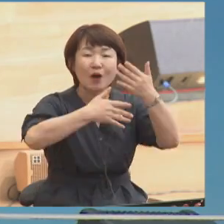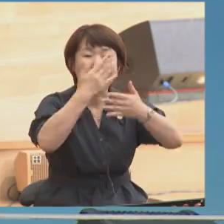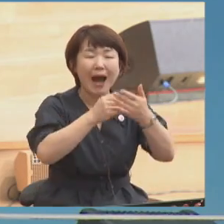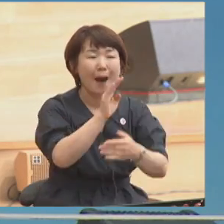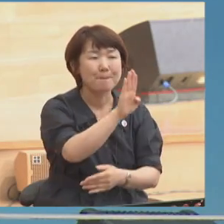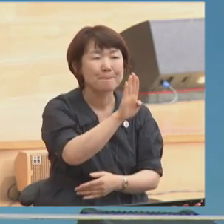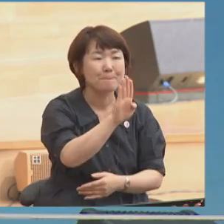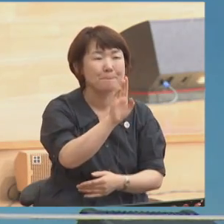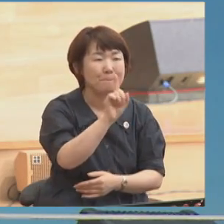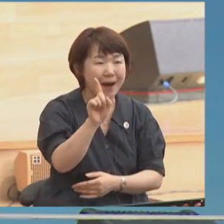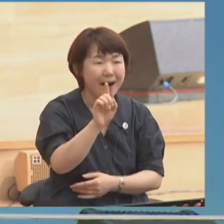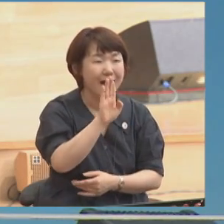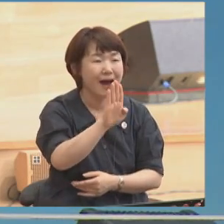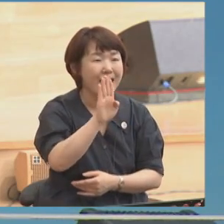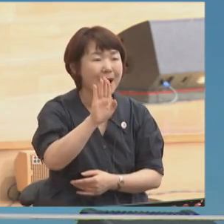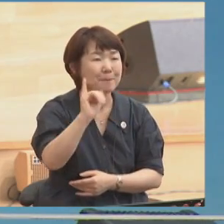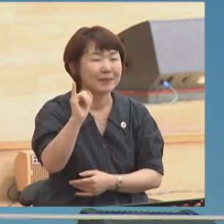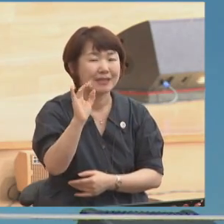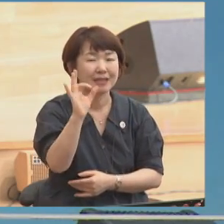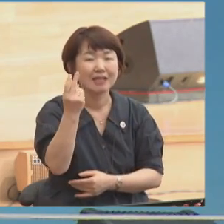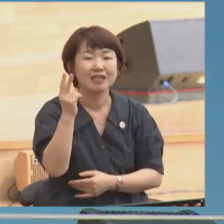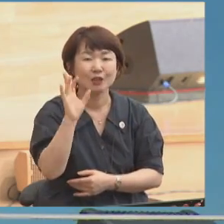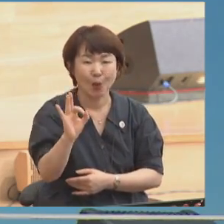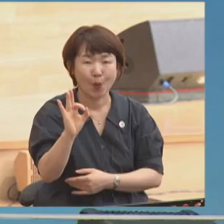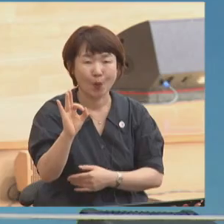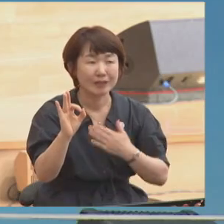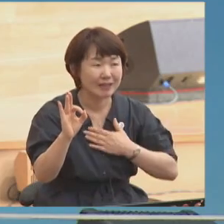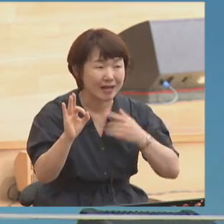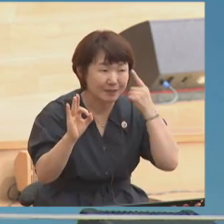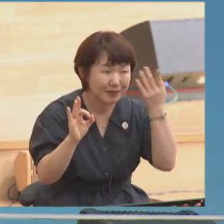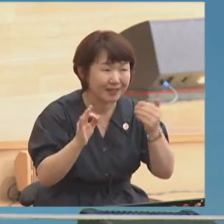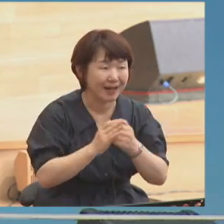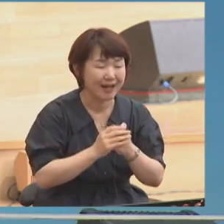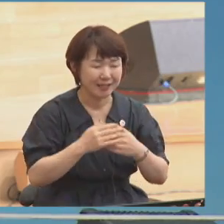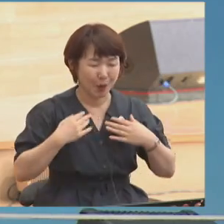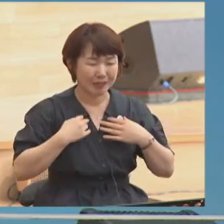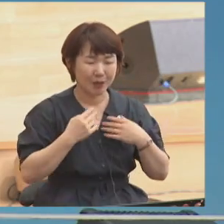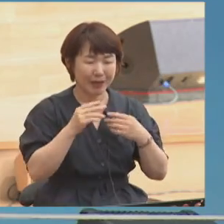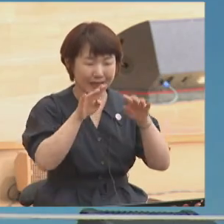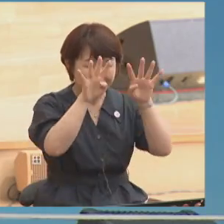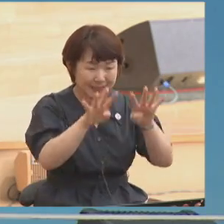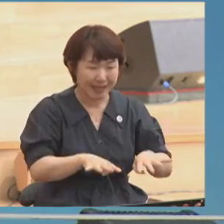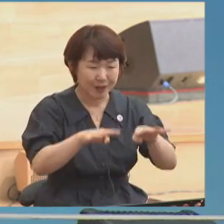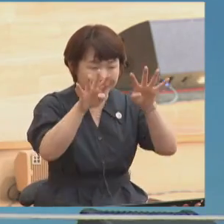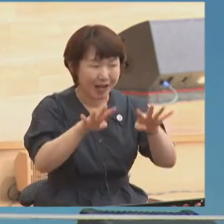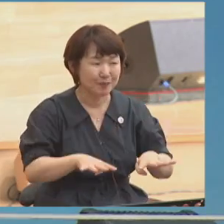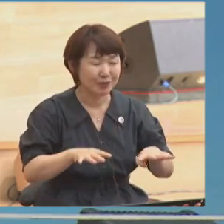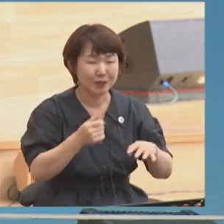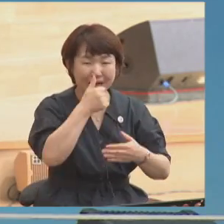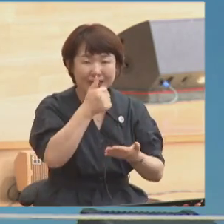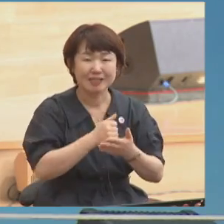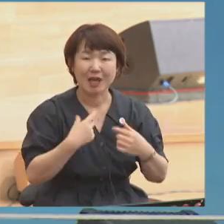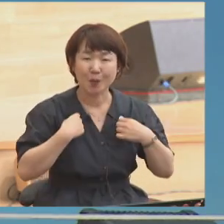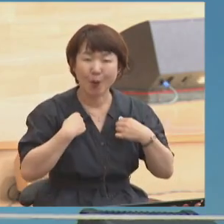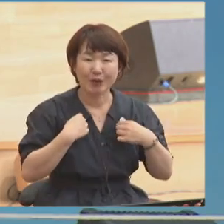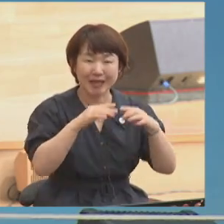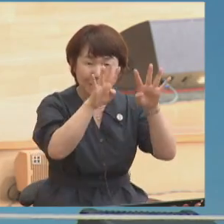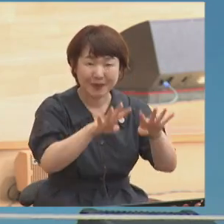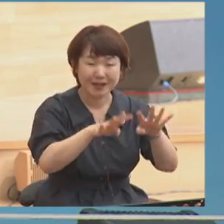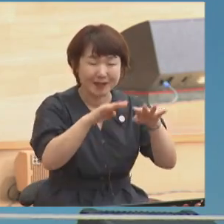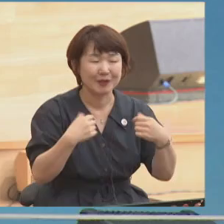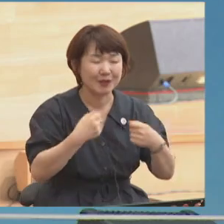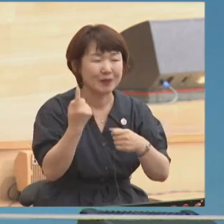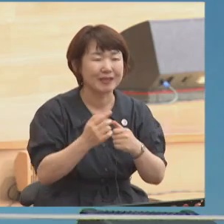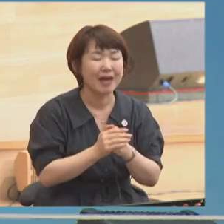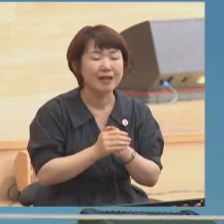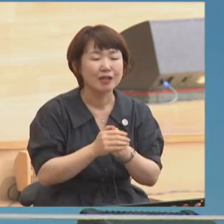있나요? 좀 연세가 있는 분들은 기억나실 거예요. 빠삐용, 그러니까 새로 줄무늬 죄수복 입고 주인공이 나오죠. 그 주인공